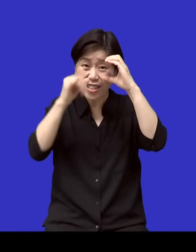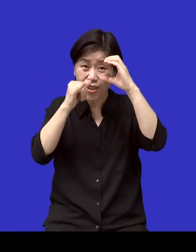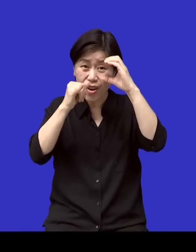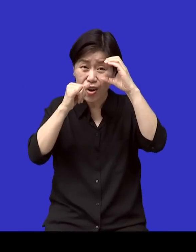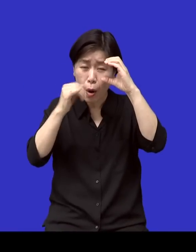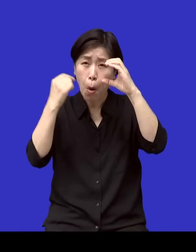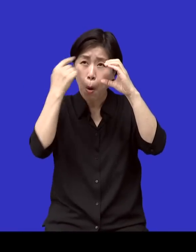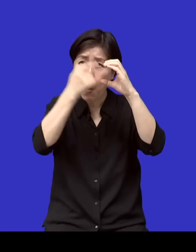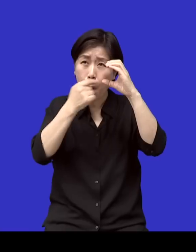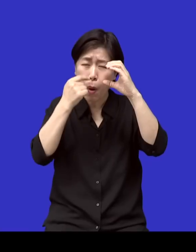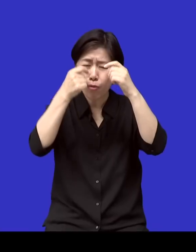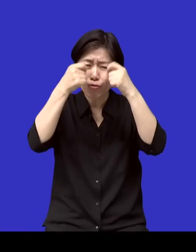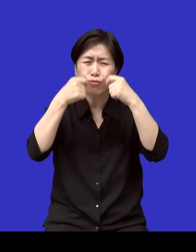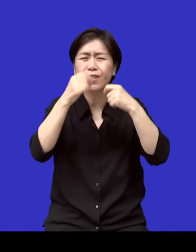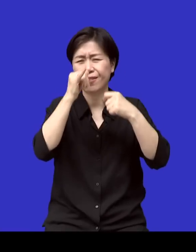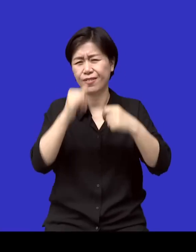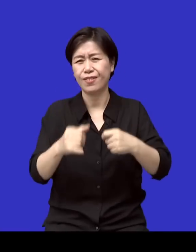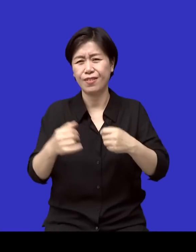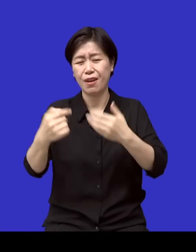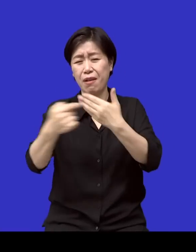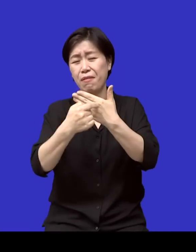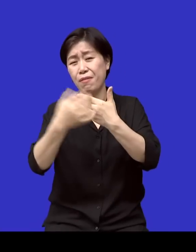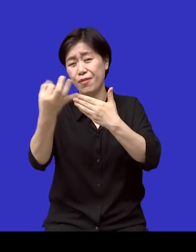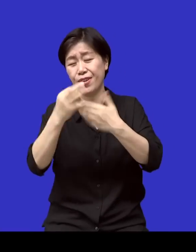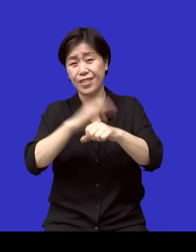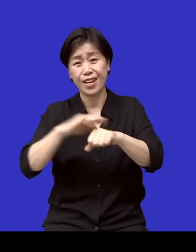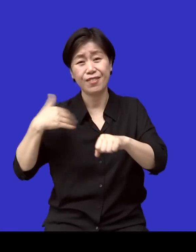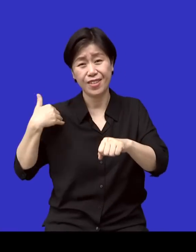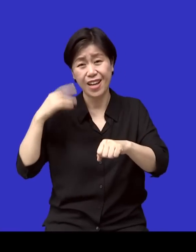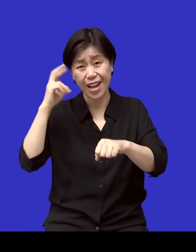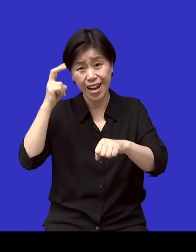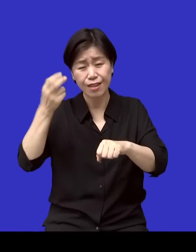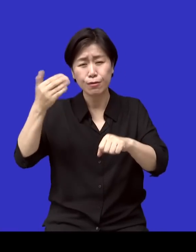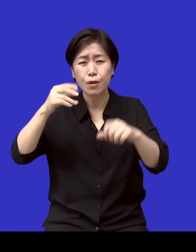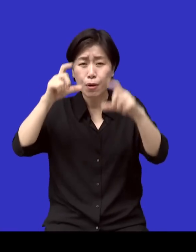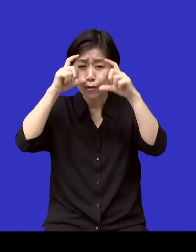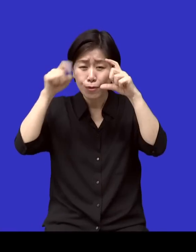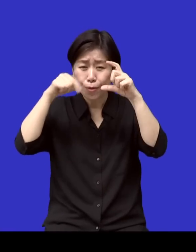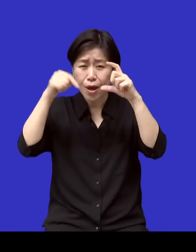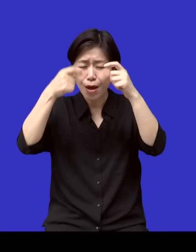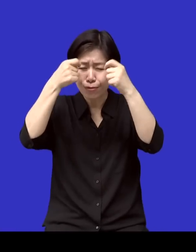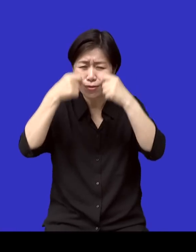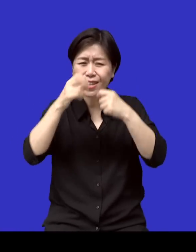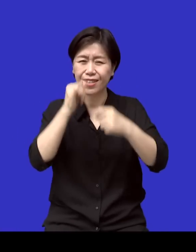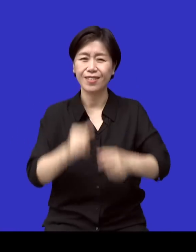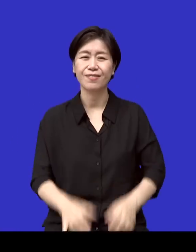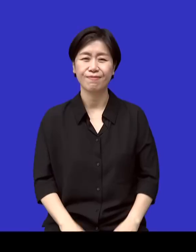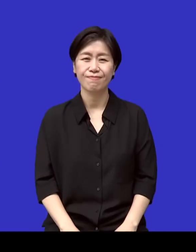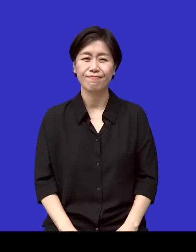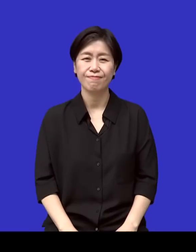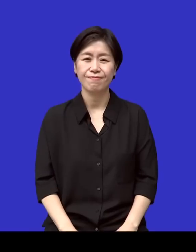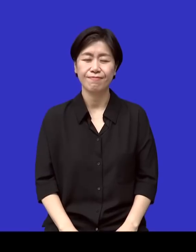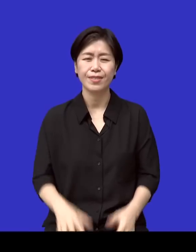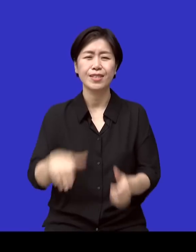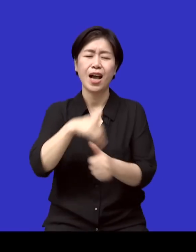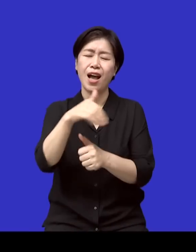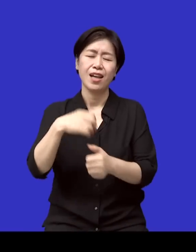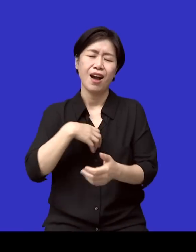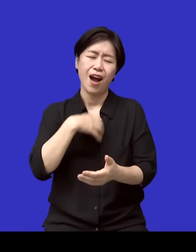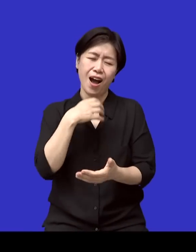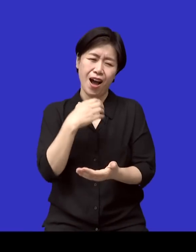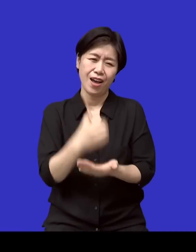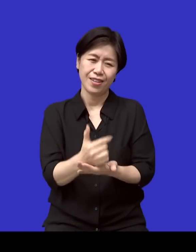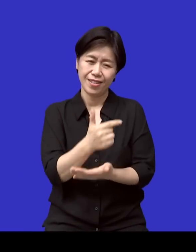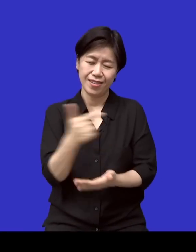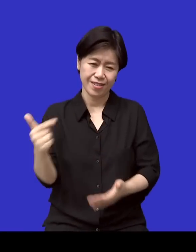그래서 아유, 너무 네, 이뻐요. 굉장히 감동이었어요. 네. 그 상황이. 예. 항상 혼자 경기를